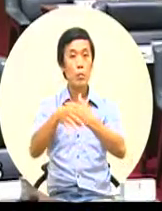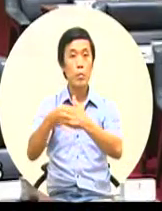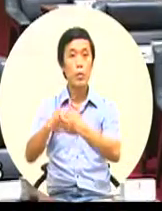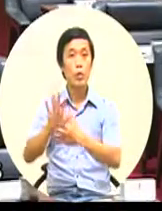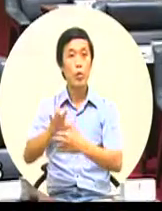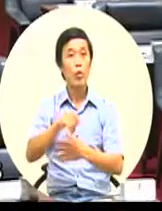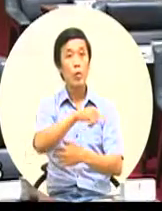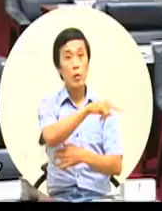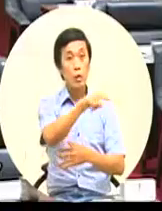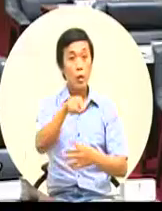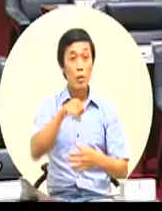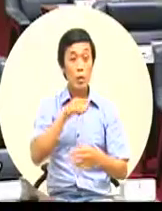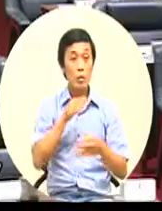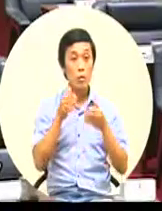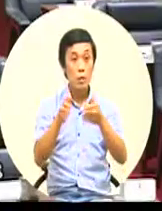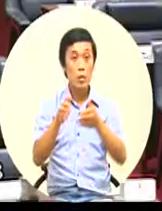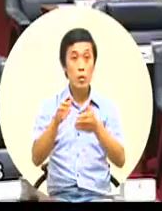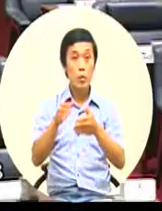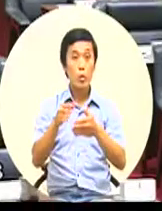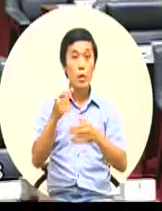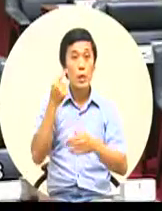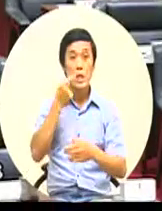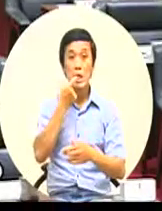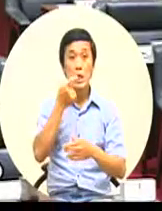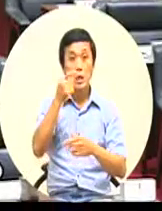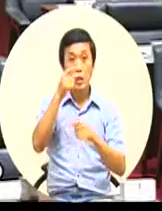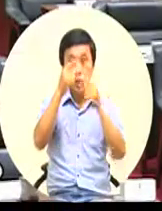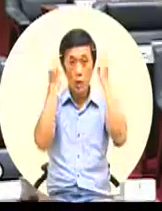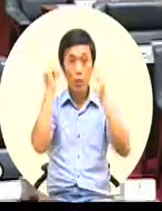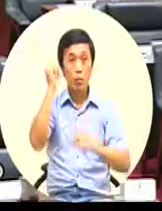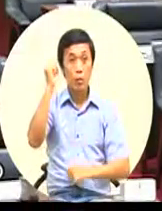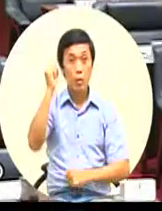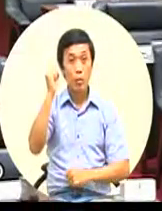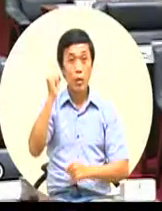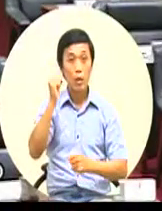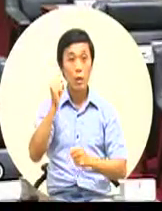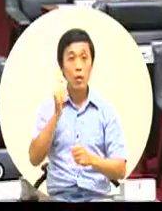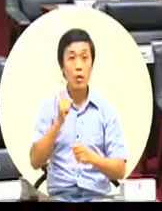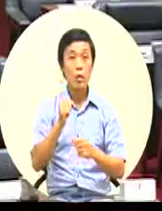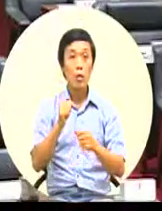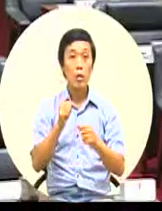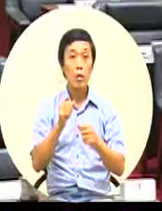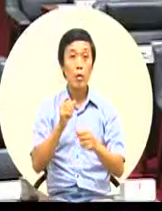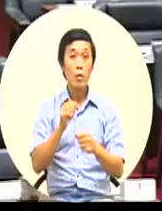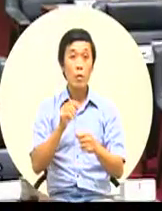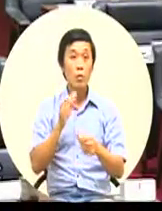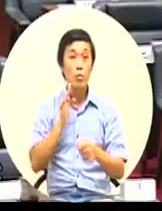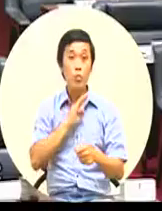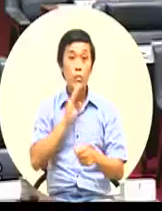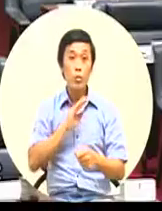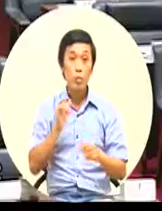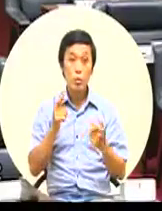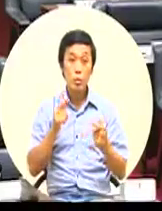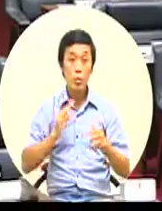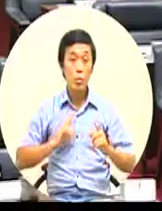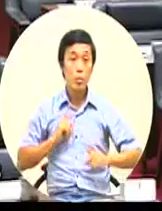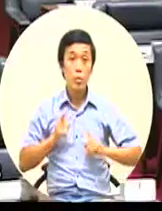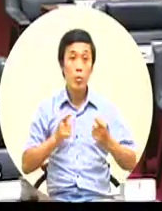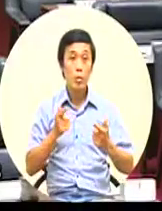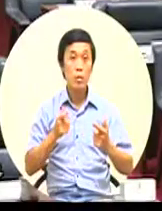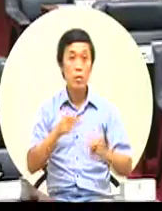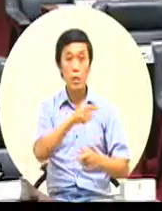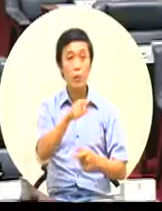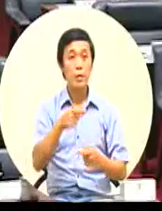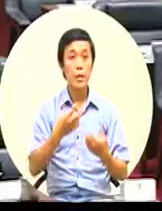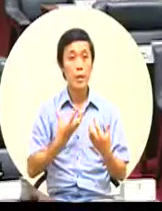的抗争者，而是他们是一群无辜无助无奈的援助户。市长，我不了